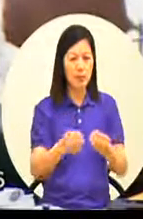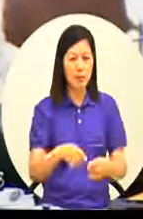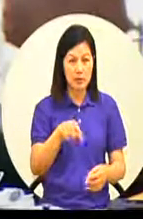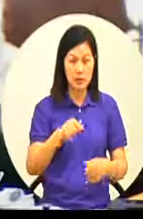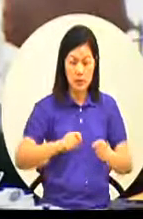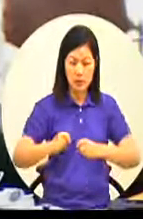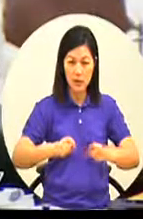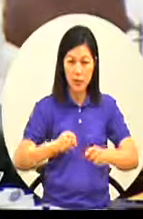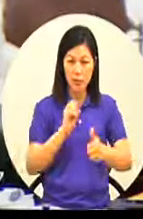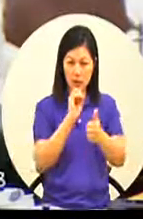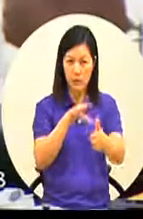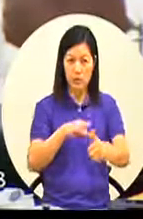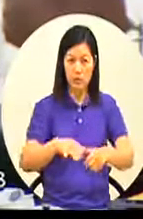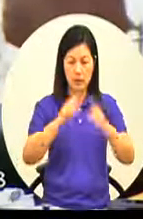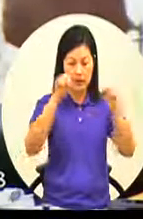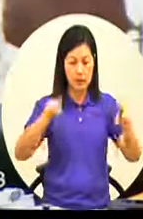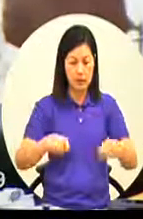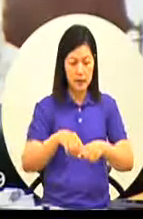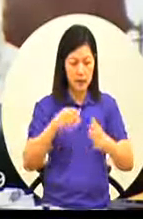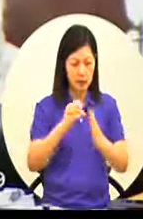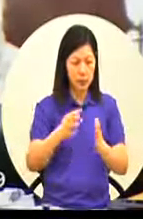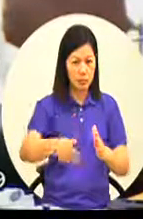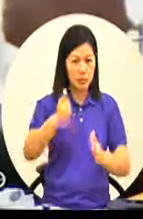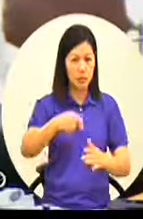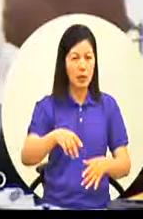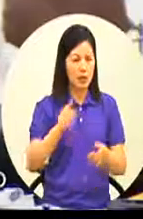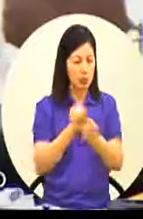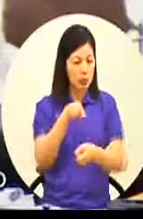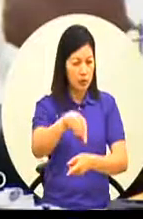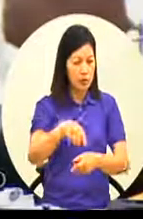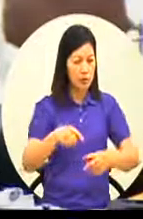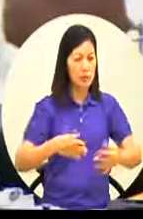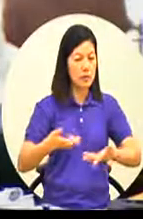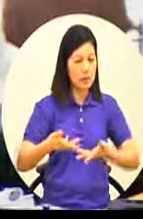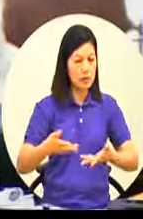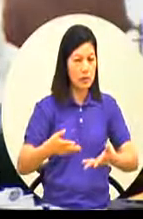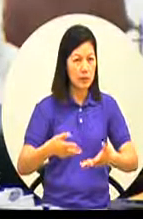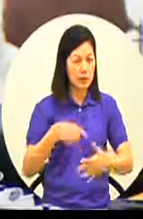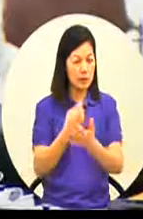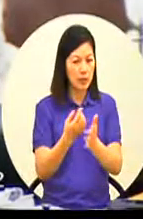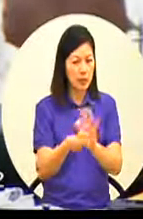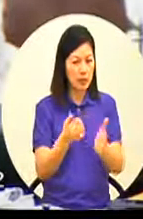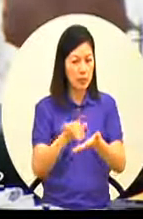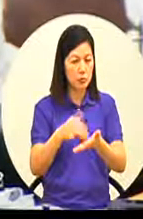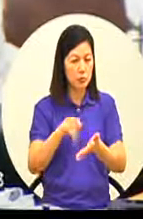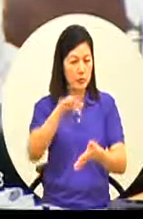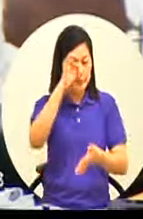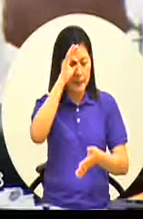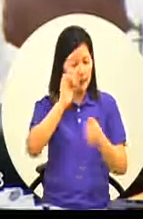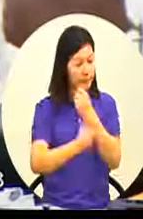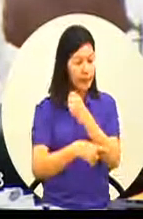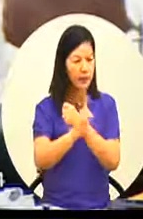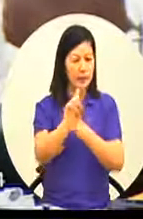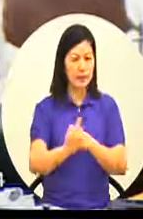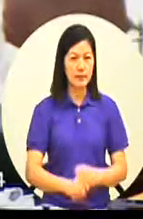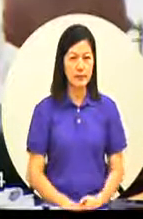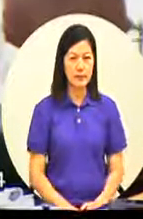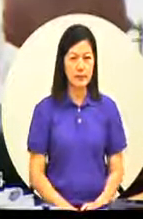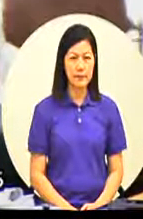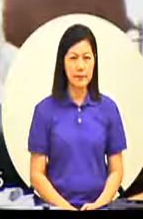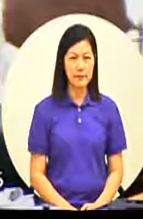下我们的民政局张局长，你对这个案例，然后对这样子的参与式预算来说，你的看法是什么？来，请局长回